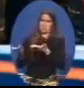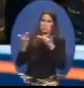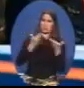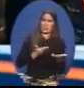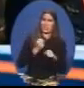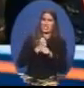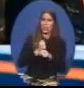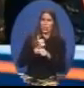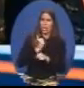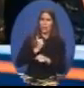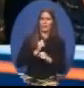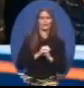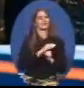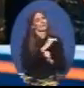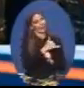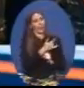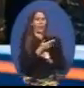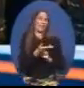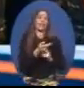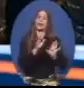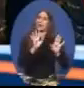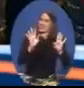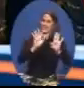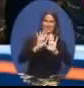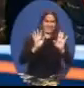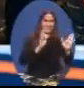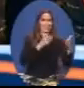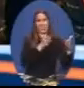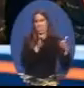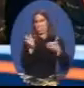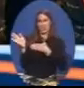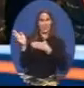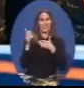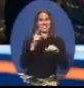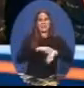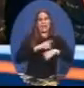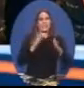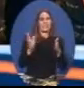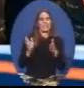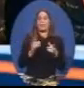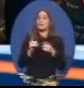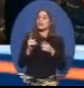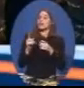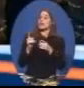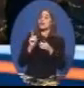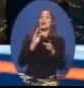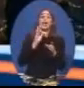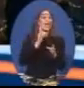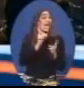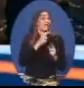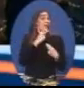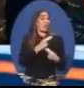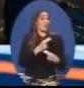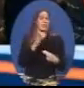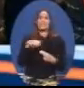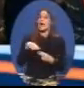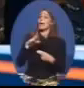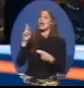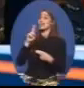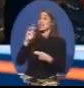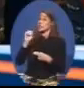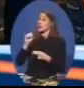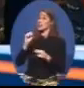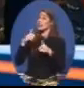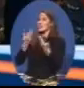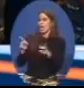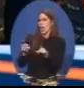את הנציגות שלהם. טוב, אנחנו קצרים בזמן. וגם חברת כנסת רויטל סוויד נתנה לה אותה